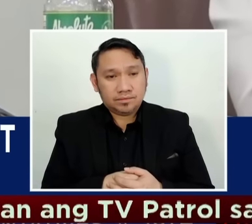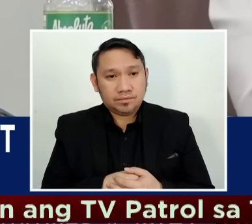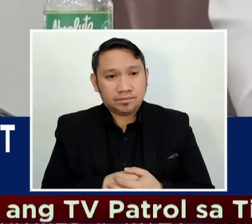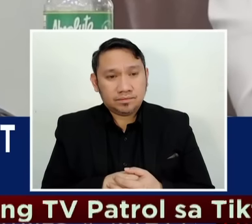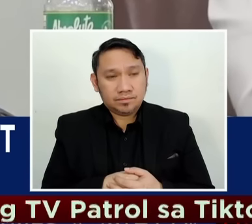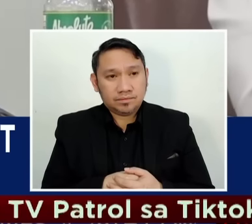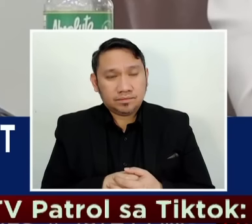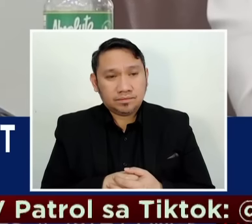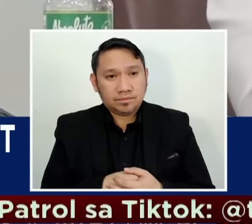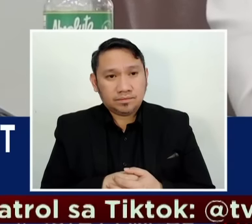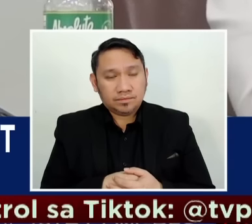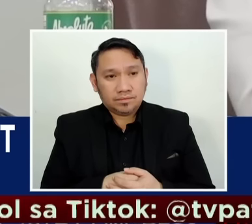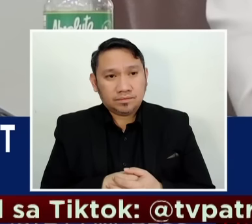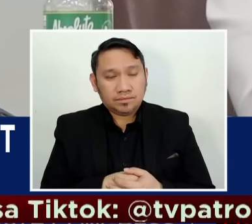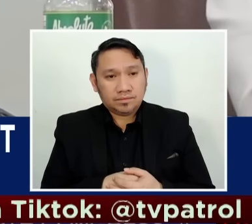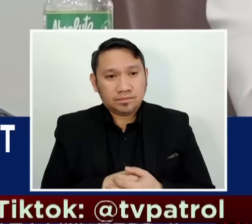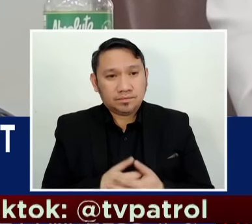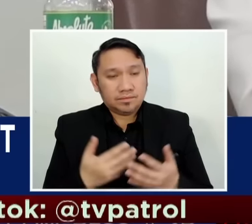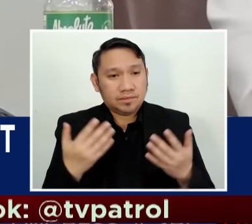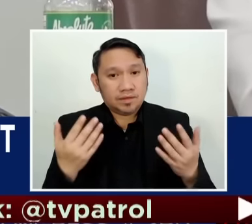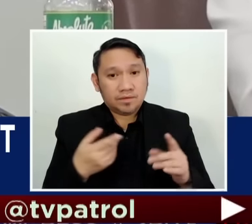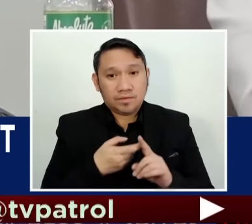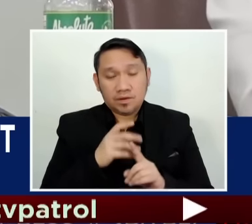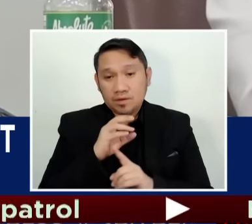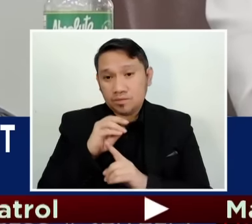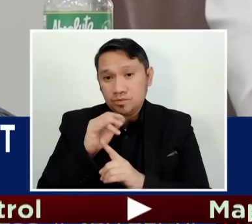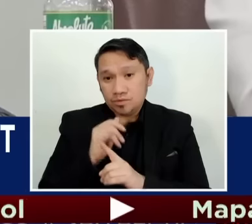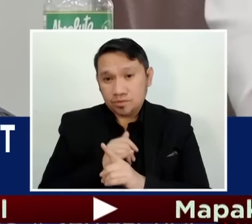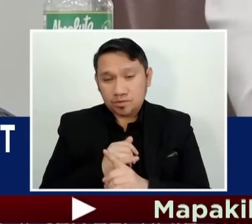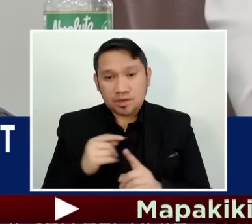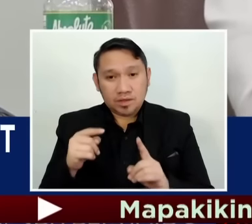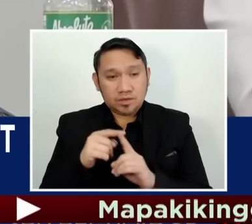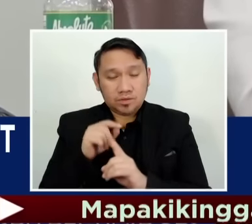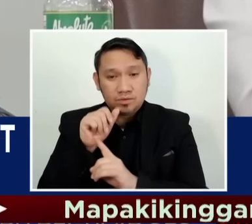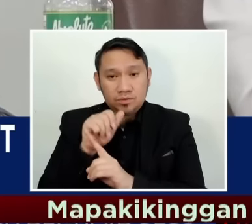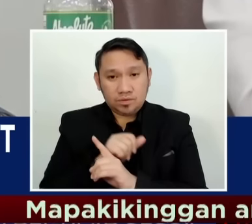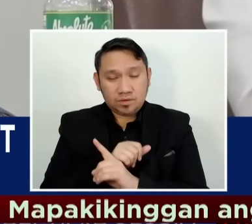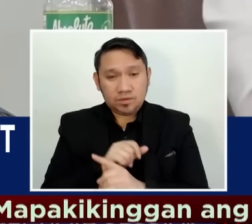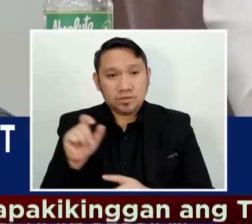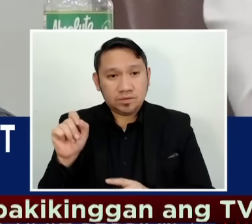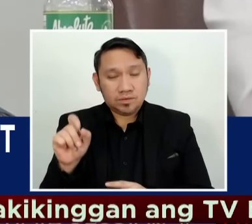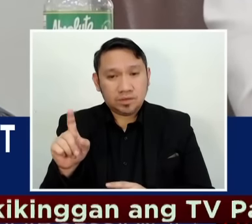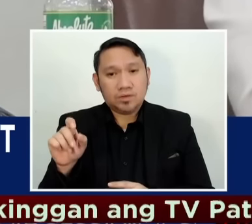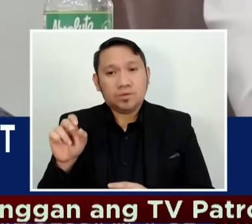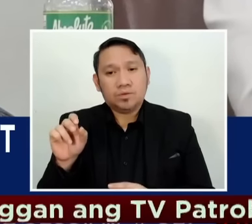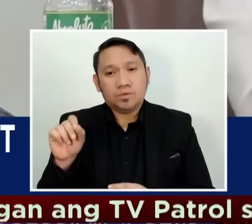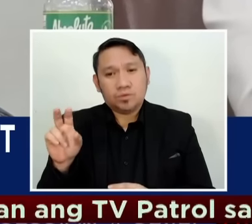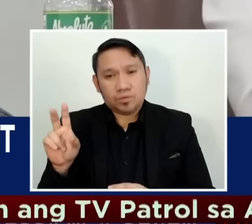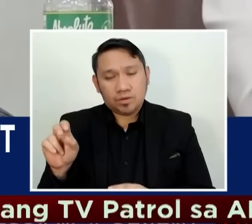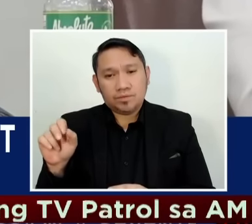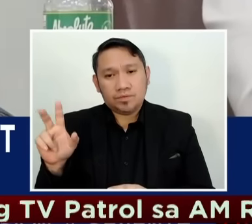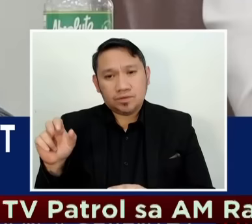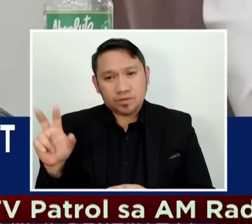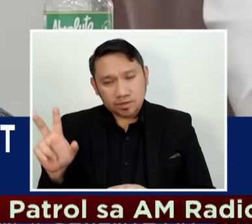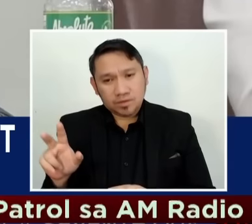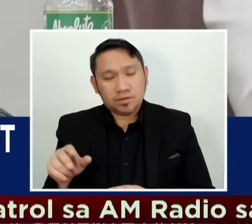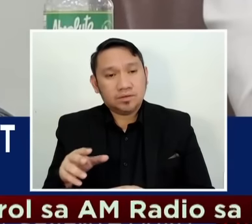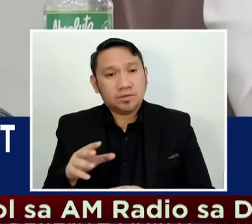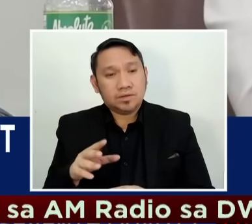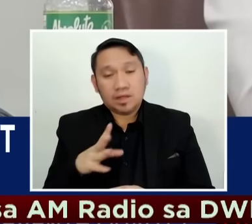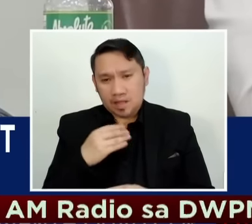more than a month, from July, then August 11, 12, 13, and it was on